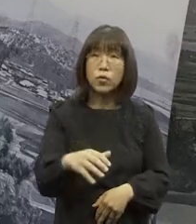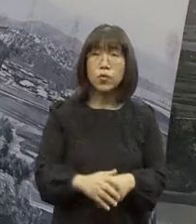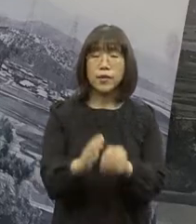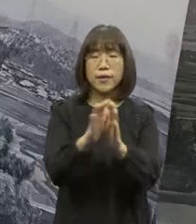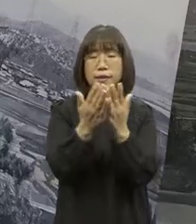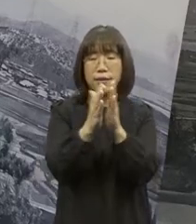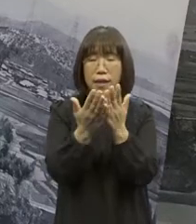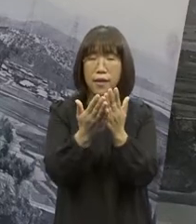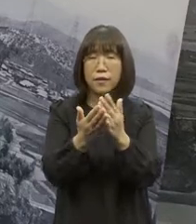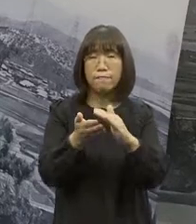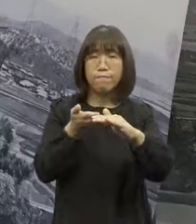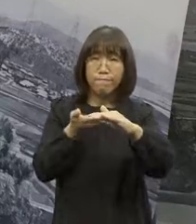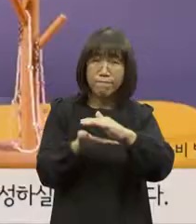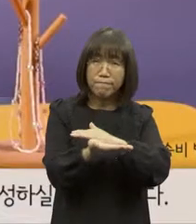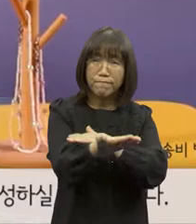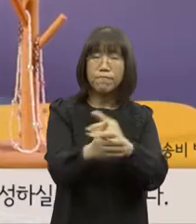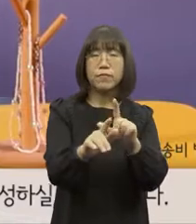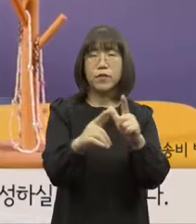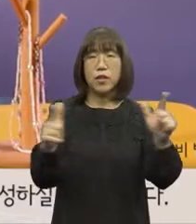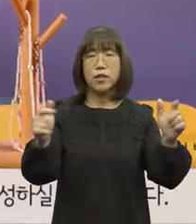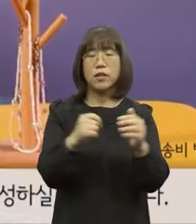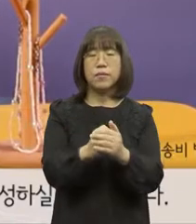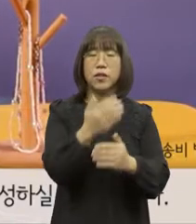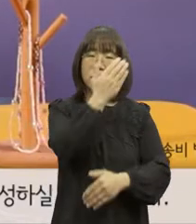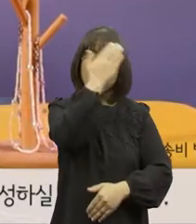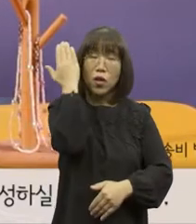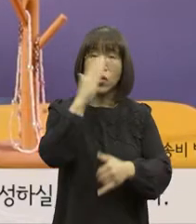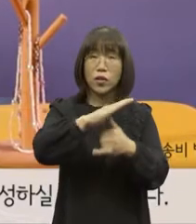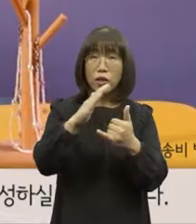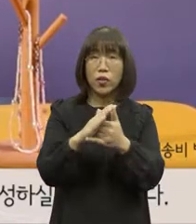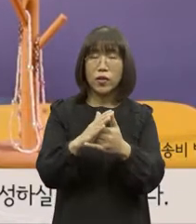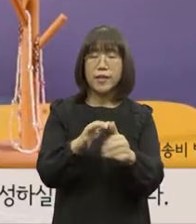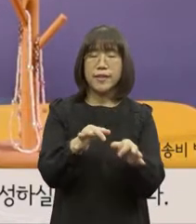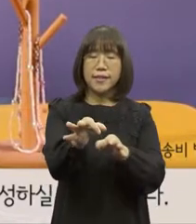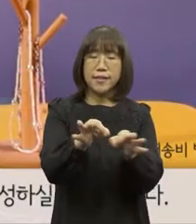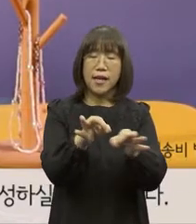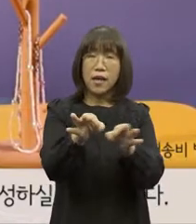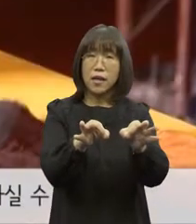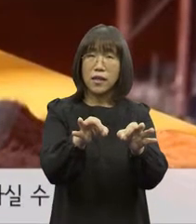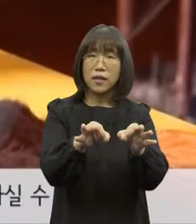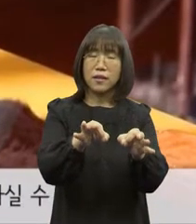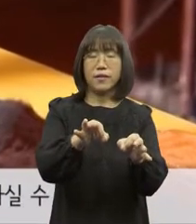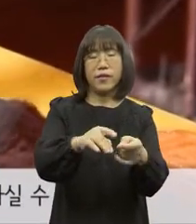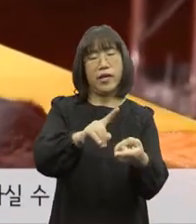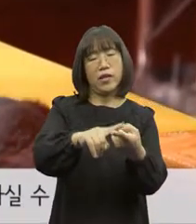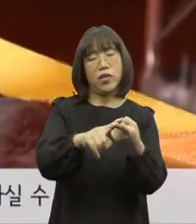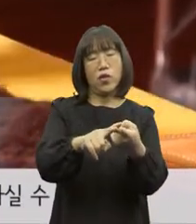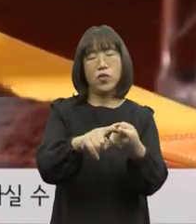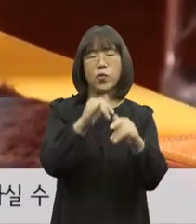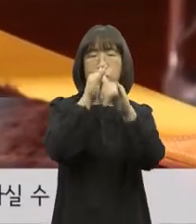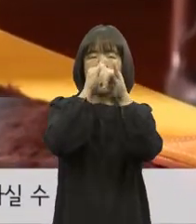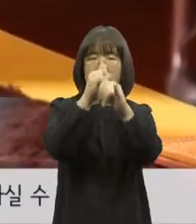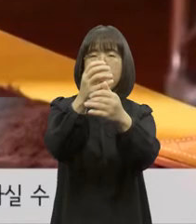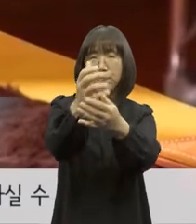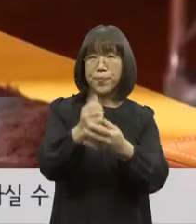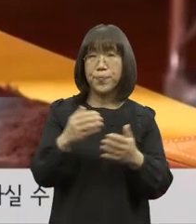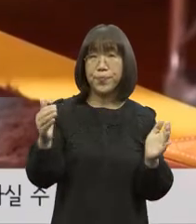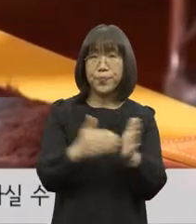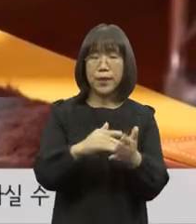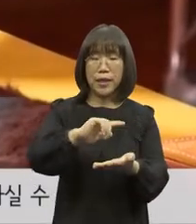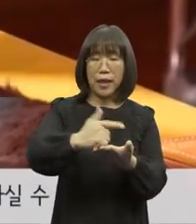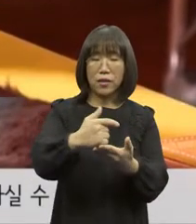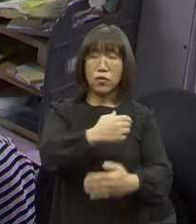빨간 사회적 경제 기업과 함께하는 청년 활짝 장터 운영 2 장려상 에 선정됐습니다